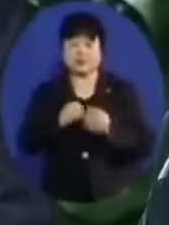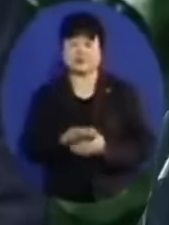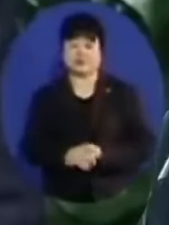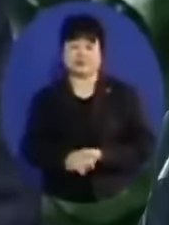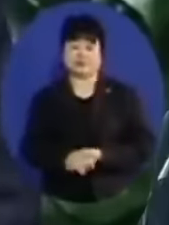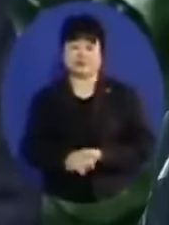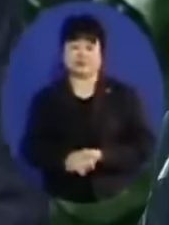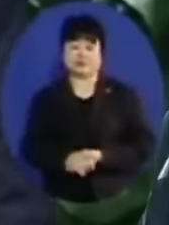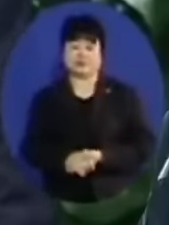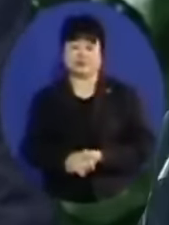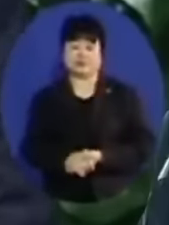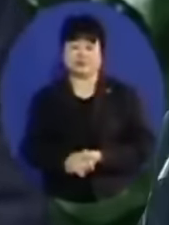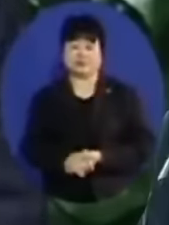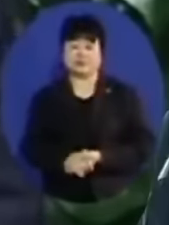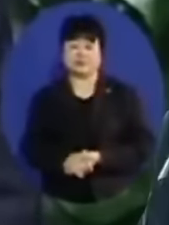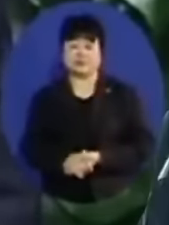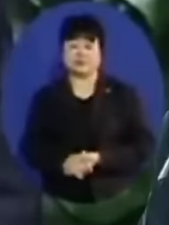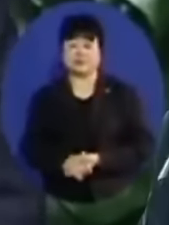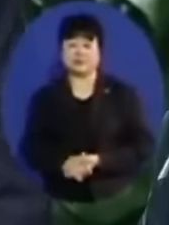연기 같아요. 연기